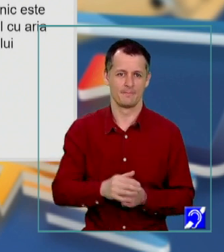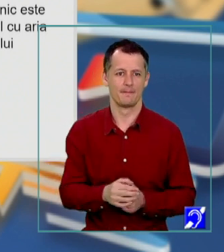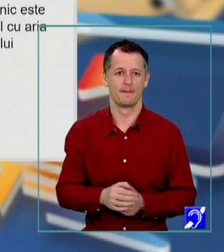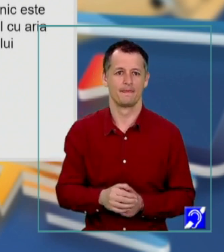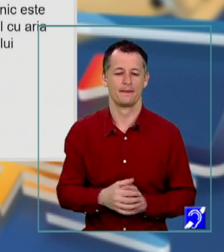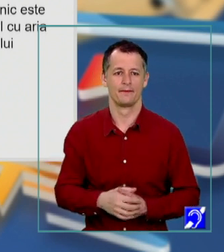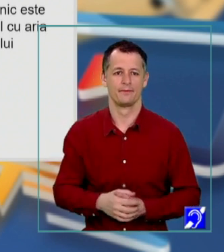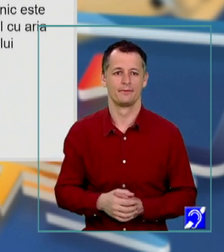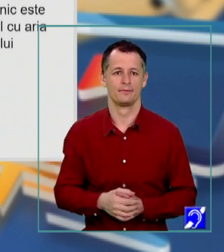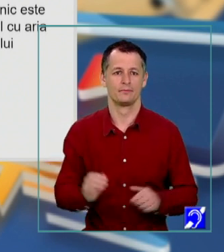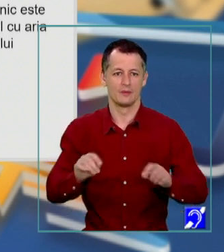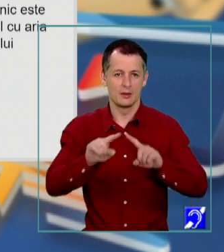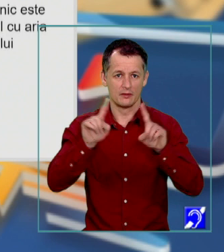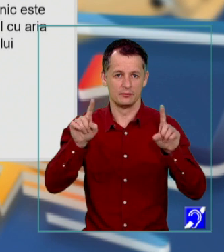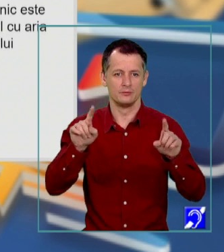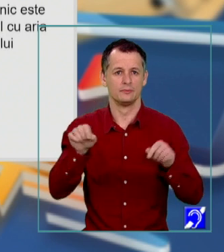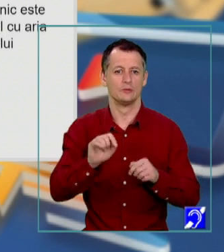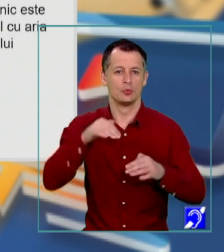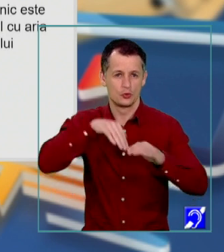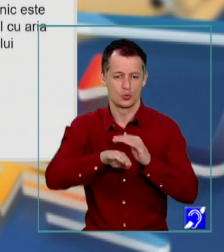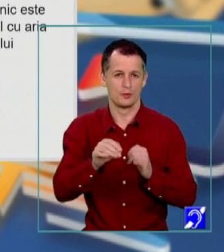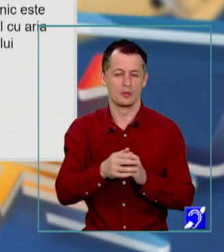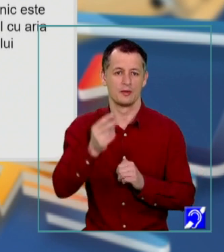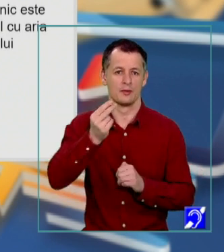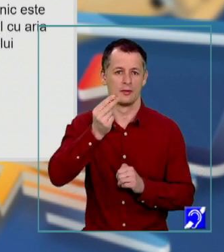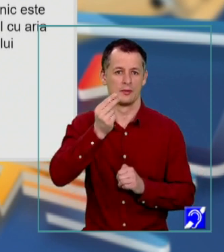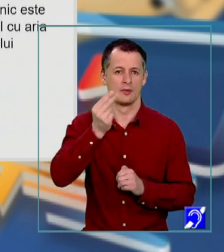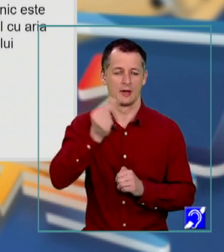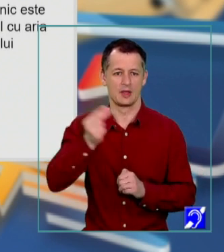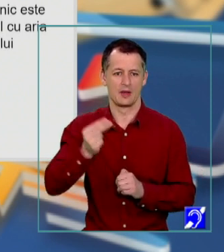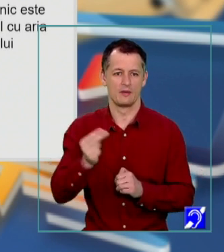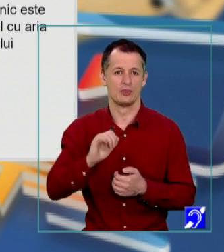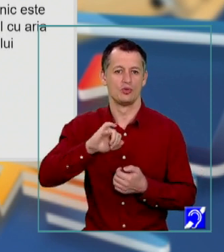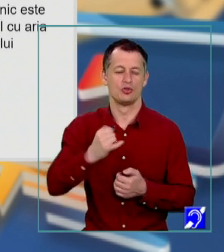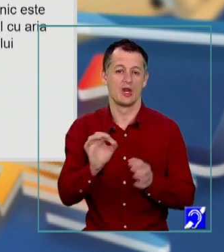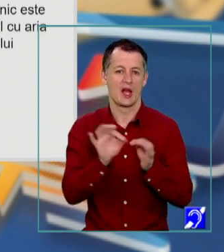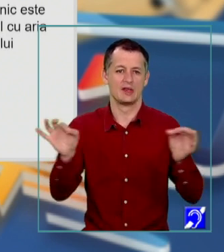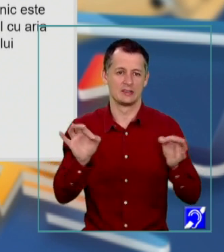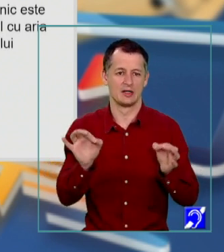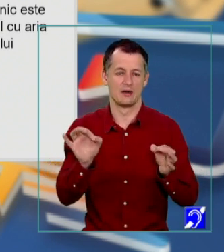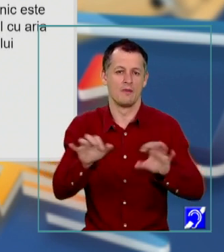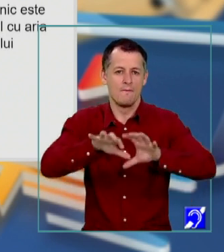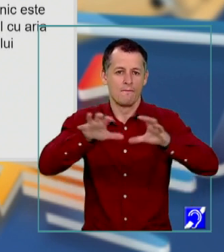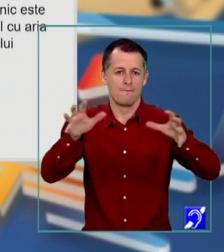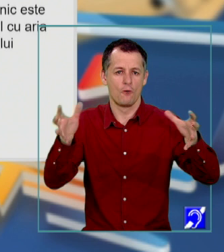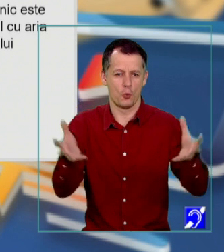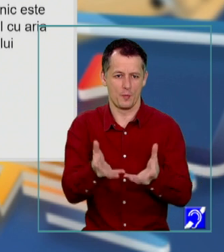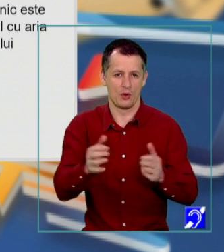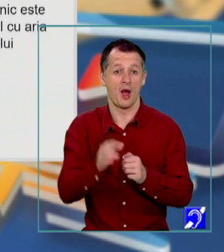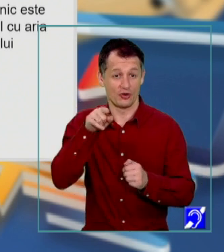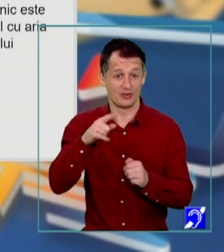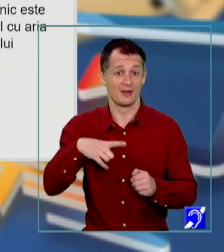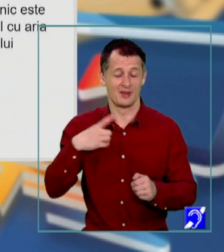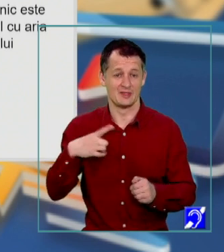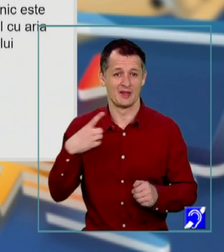area cuprinsă sub grafic între grafic și axa volumelor, această arie